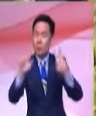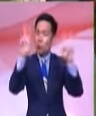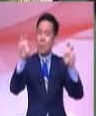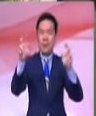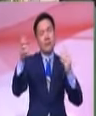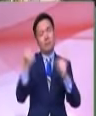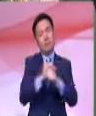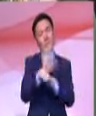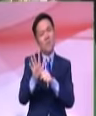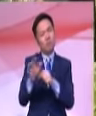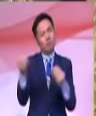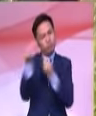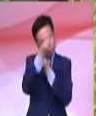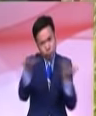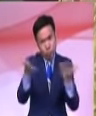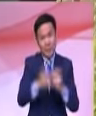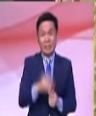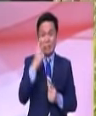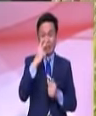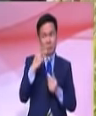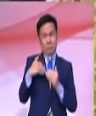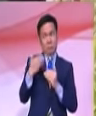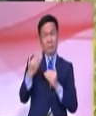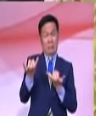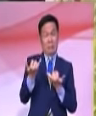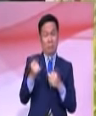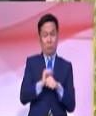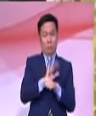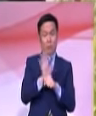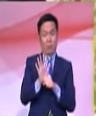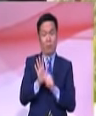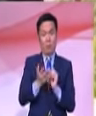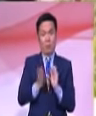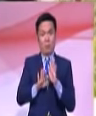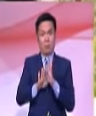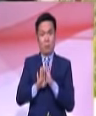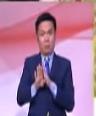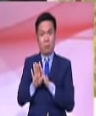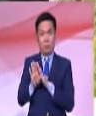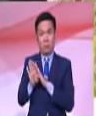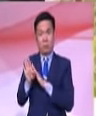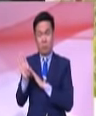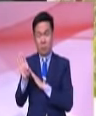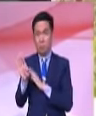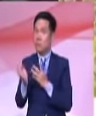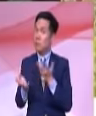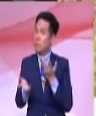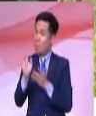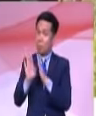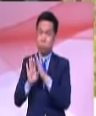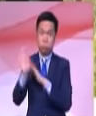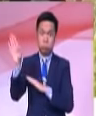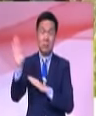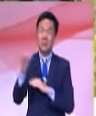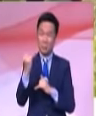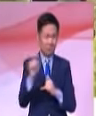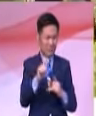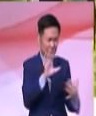kita nampak seperti ada gelombang yang seterusnya dalam COVID ini yang perlu kita usahakan secara bersama.